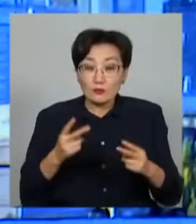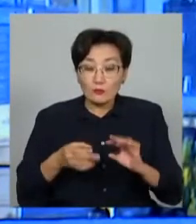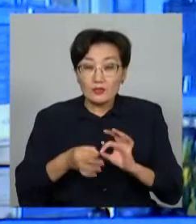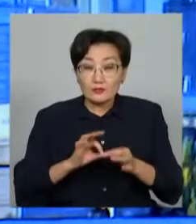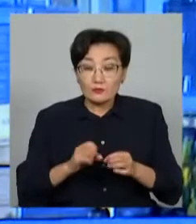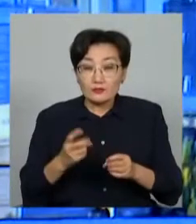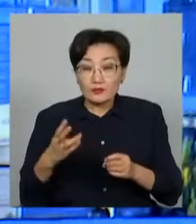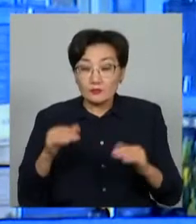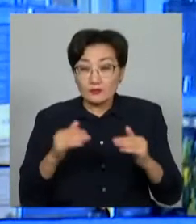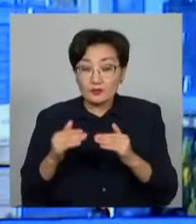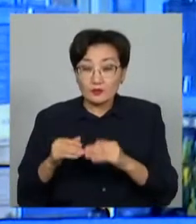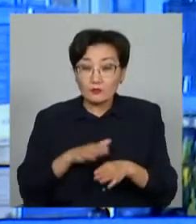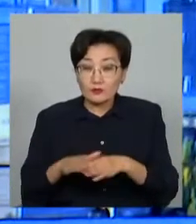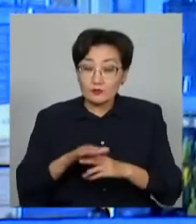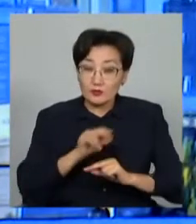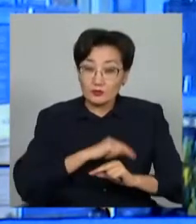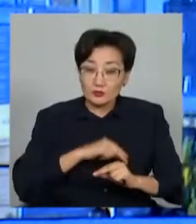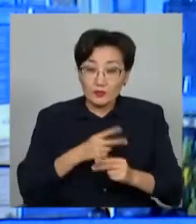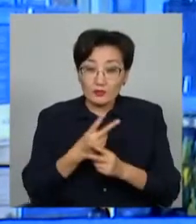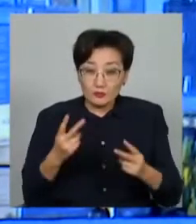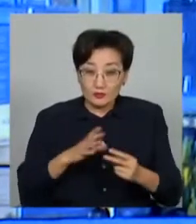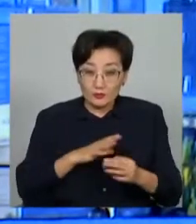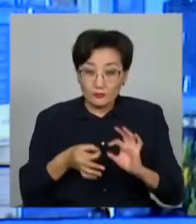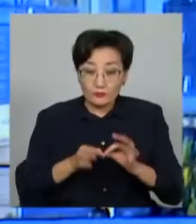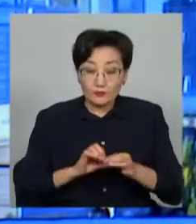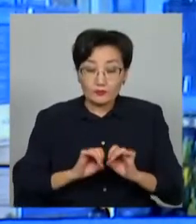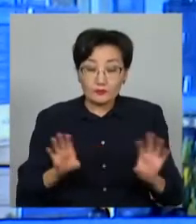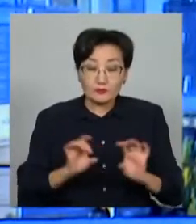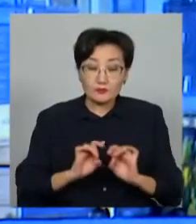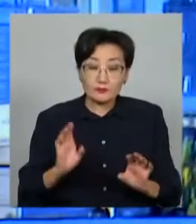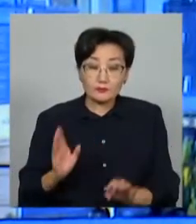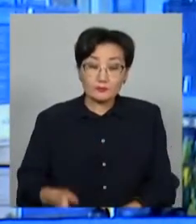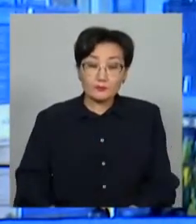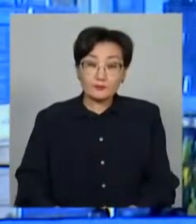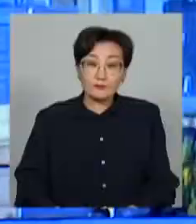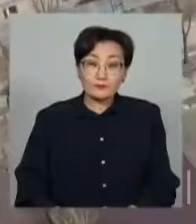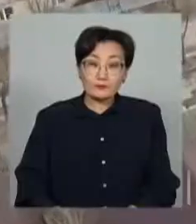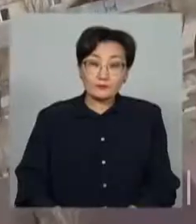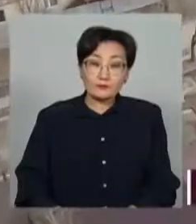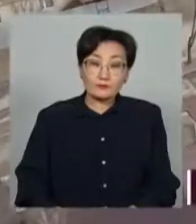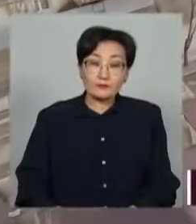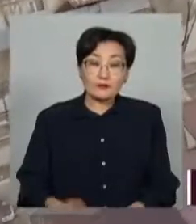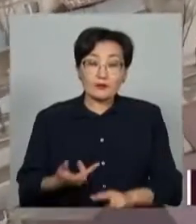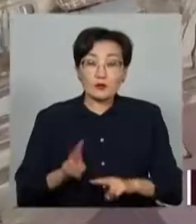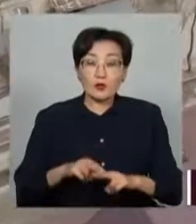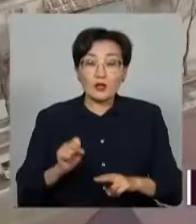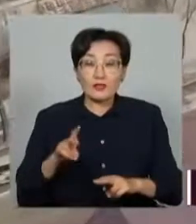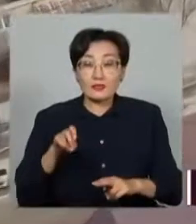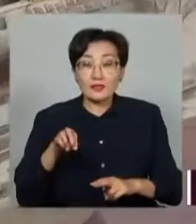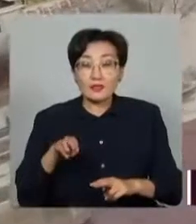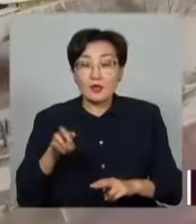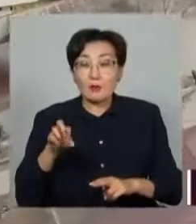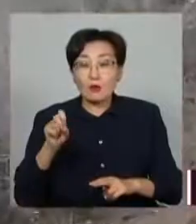шаһардағы бірқатар нысанда атқарылып жатқан жұмыстарды тексерді. Толығырақ тілші тарқатады. Бұл Әнет Баба